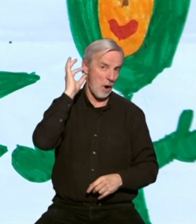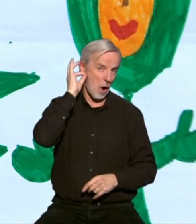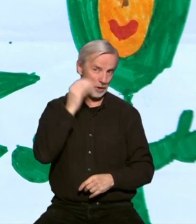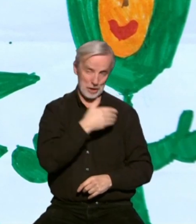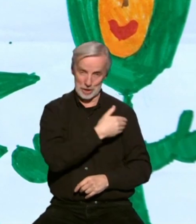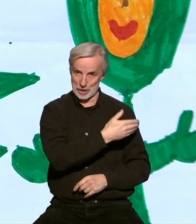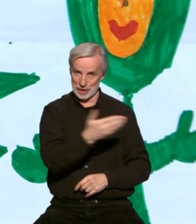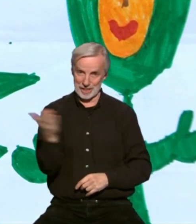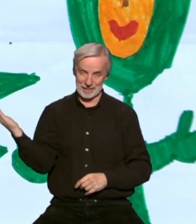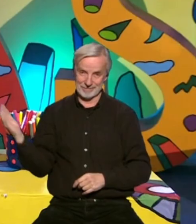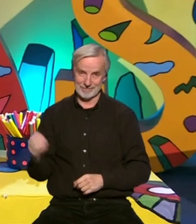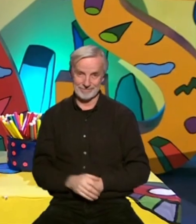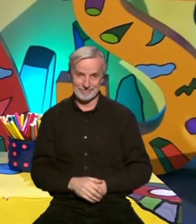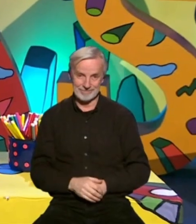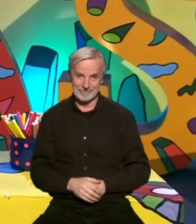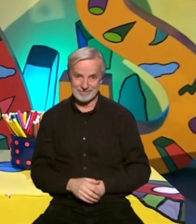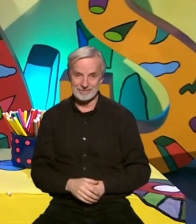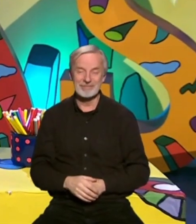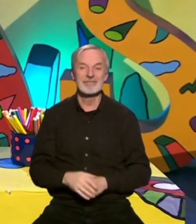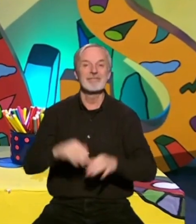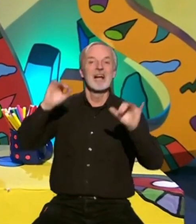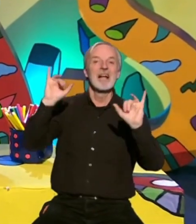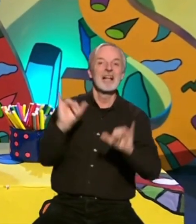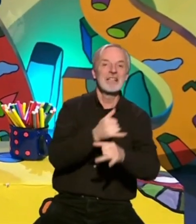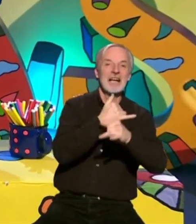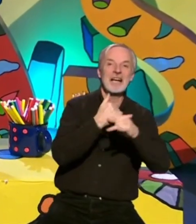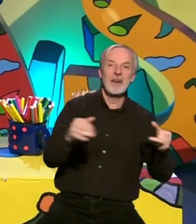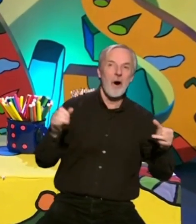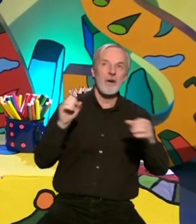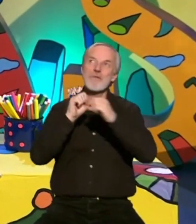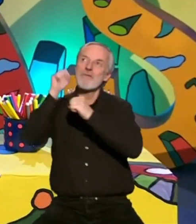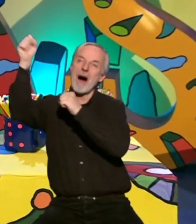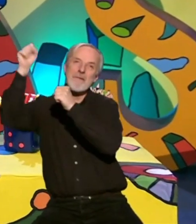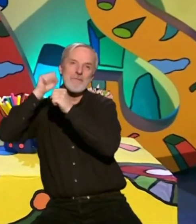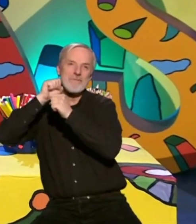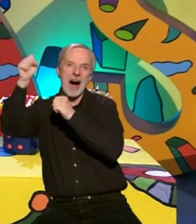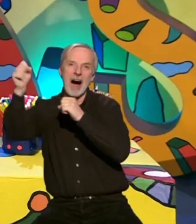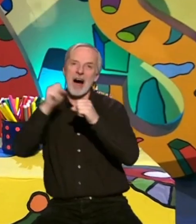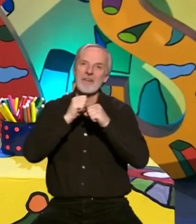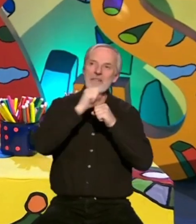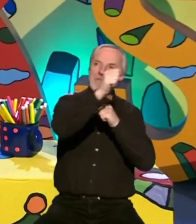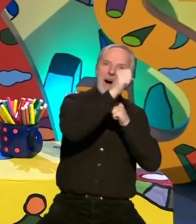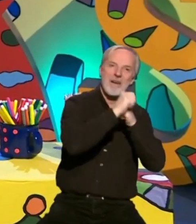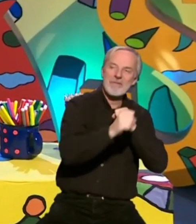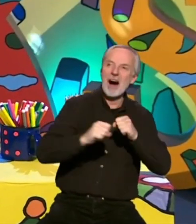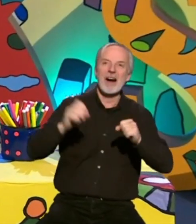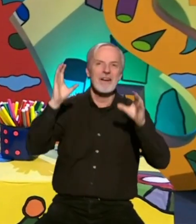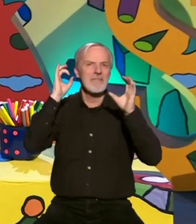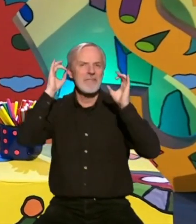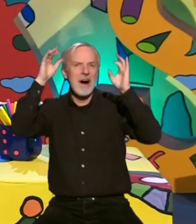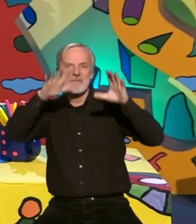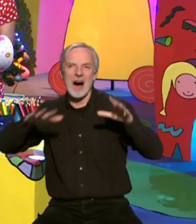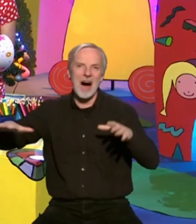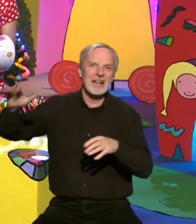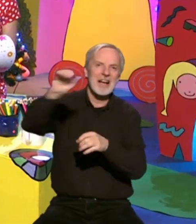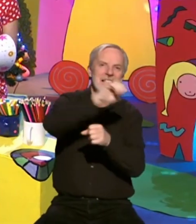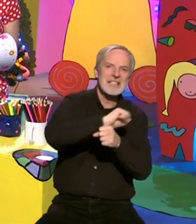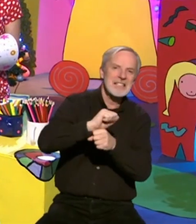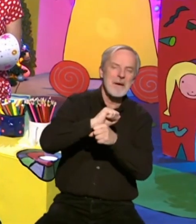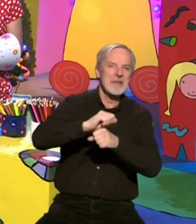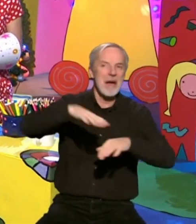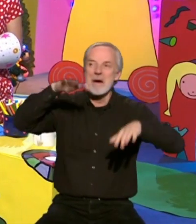Jupí, ding dong, fanfár je mává, ding dong,